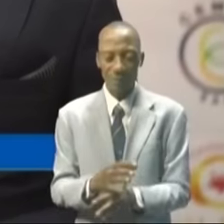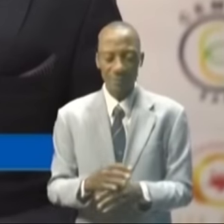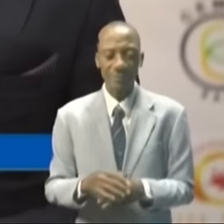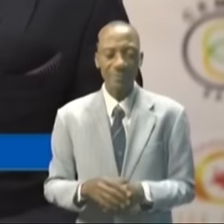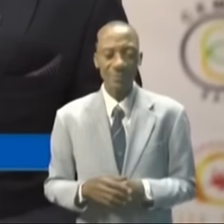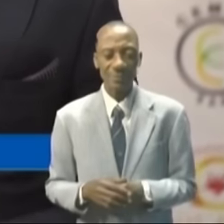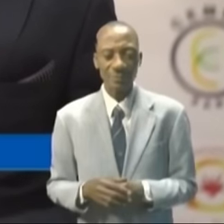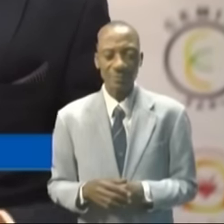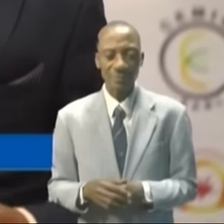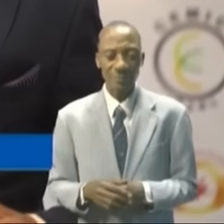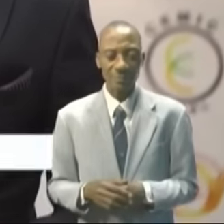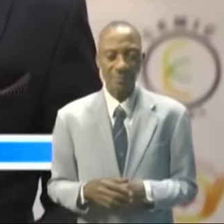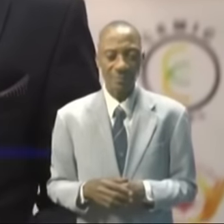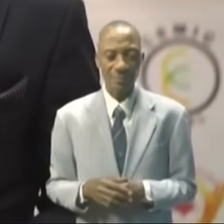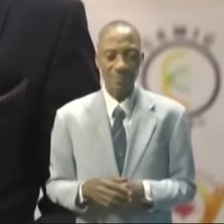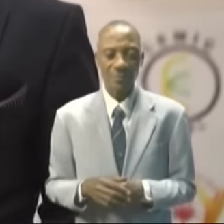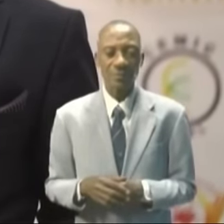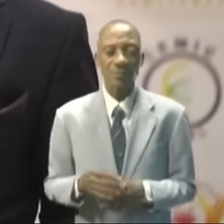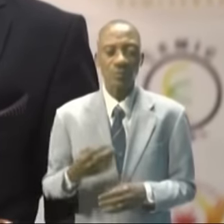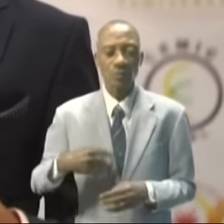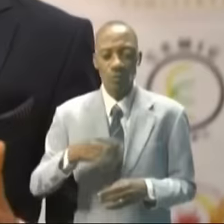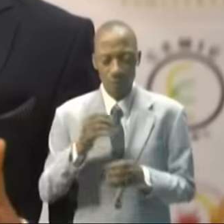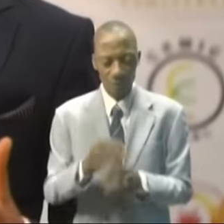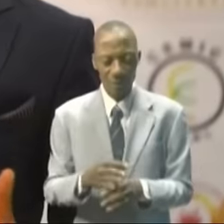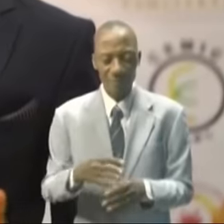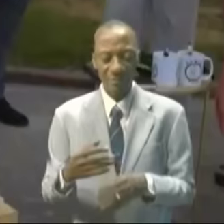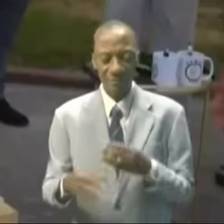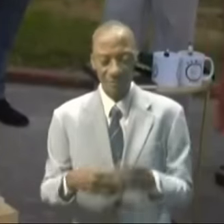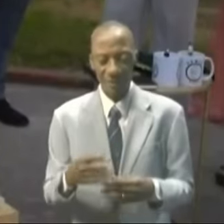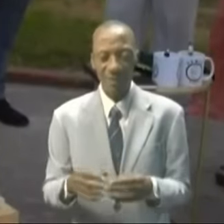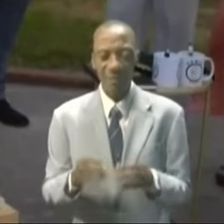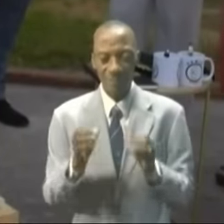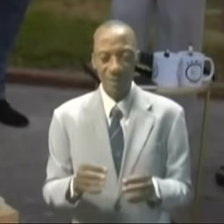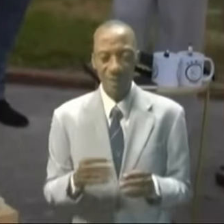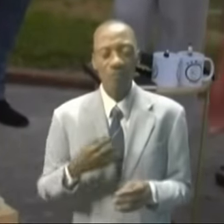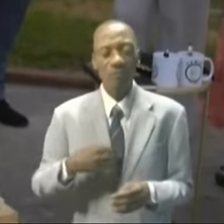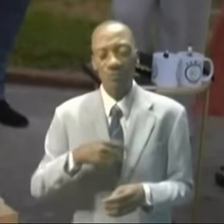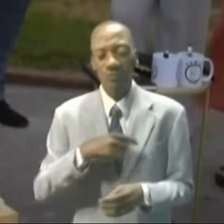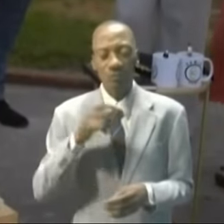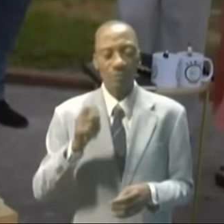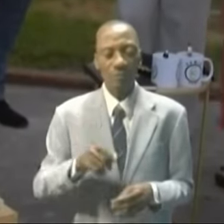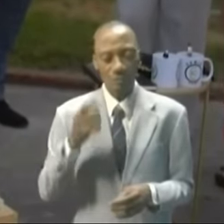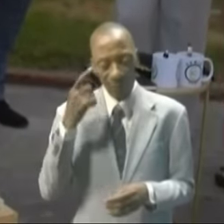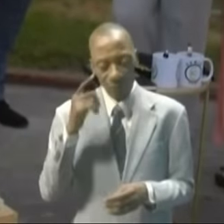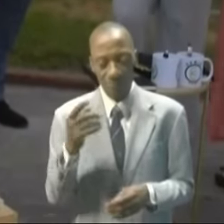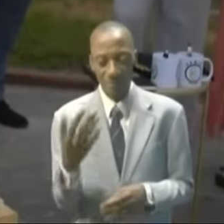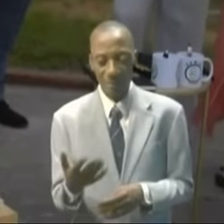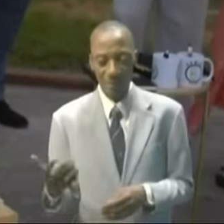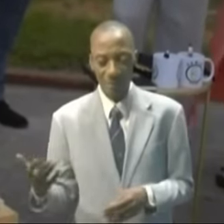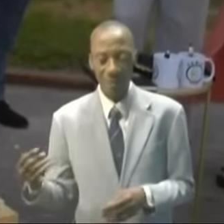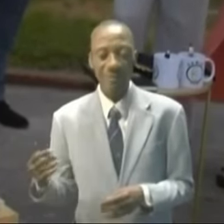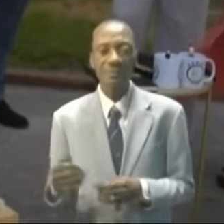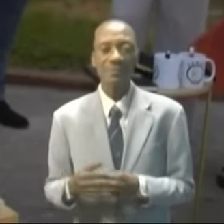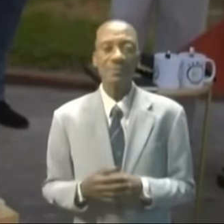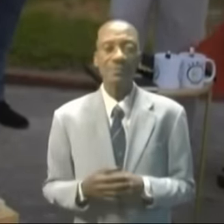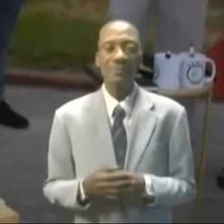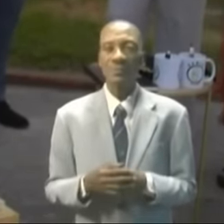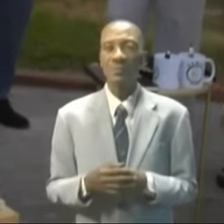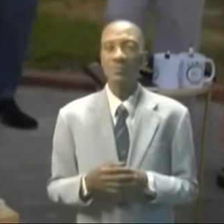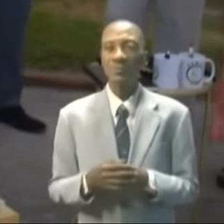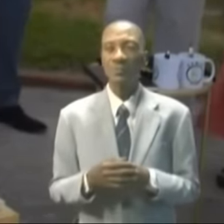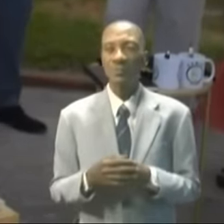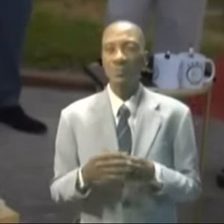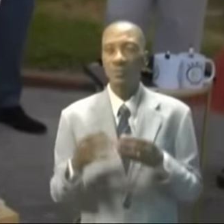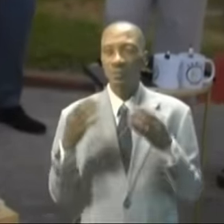soigner dans de bonnes conditions, avec de bons matériels. C'est ce qui nous a vraiment motivés d'assister nos frères et sœurs, parce